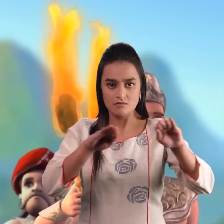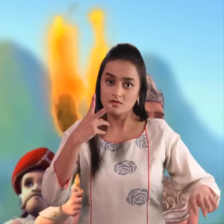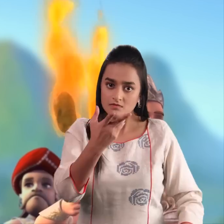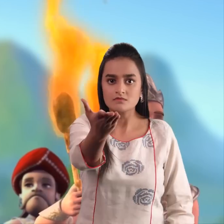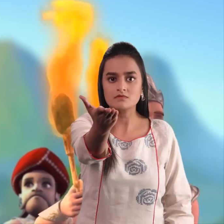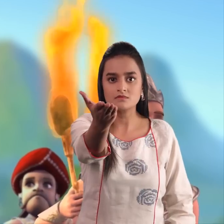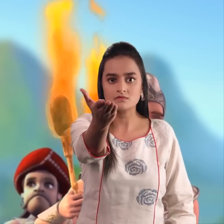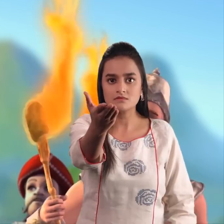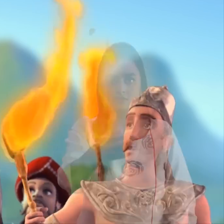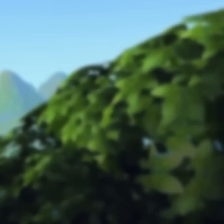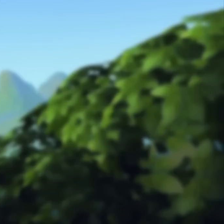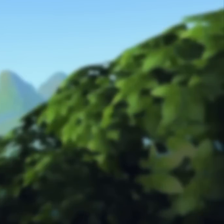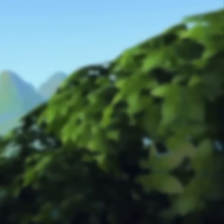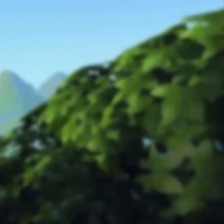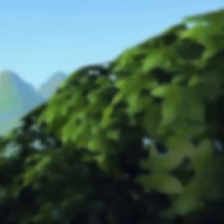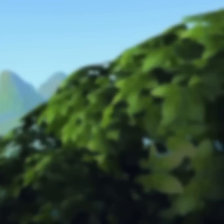मिल गए बच्चे।